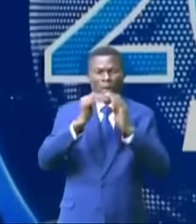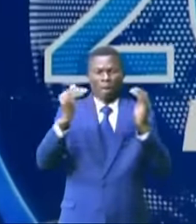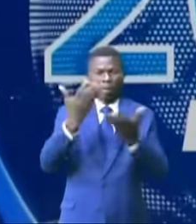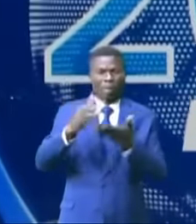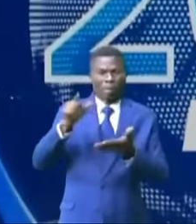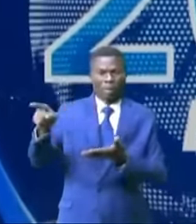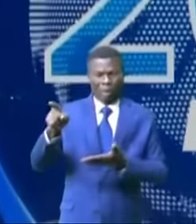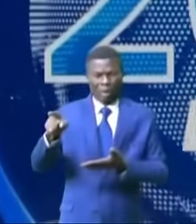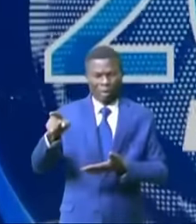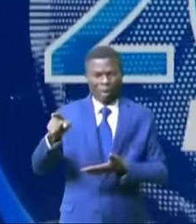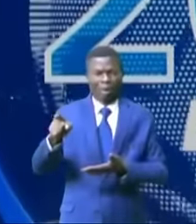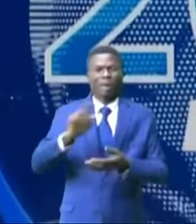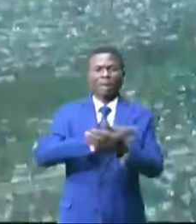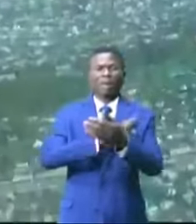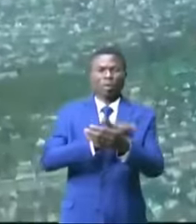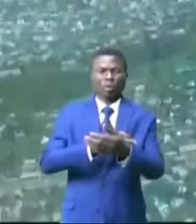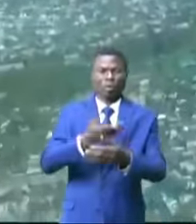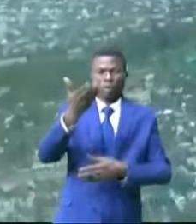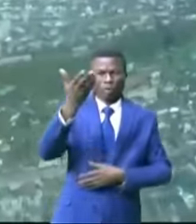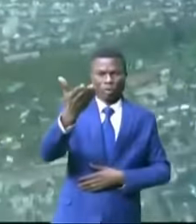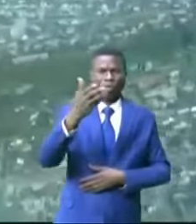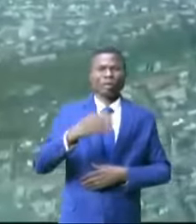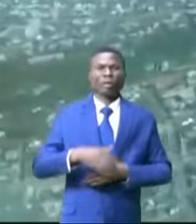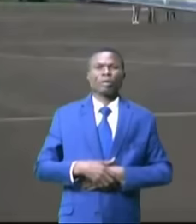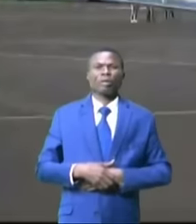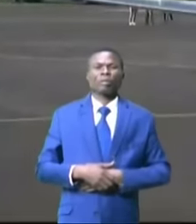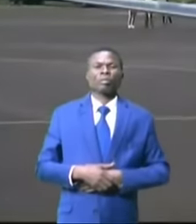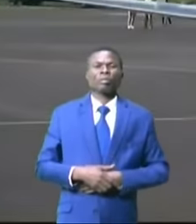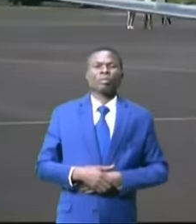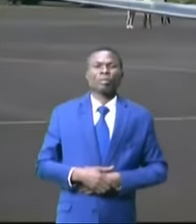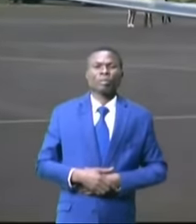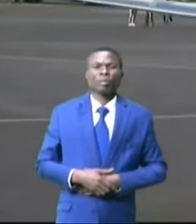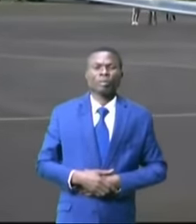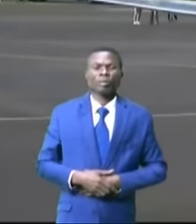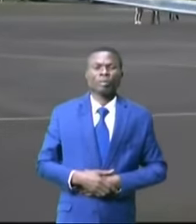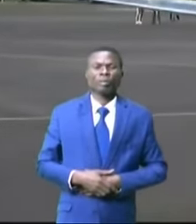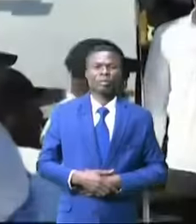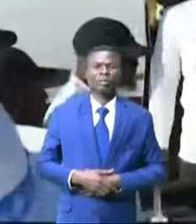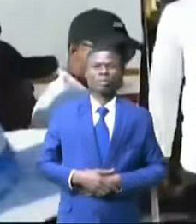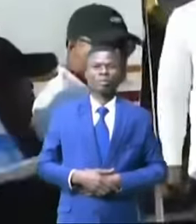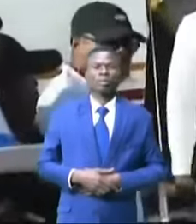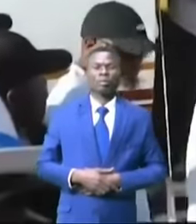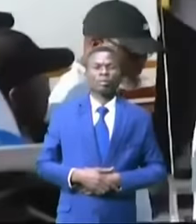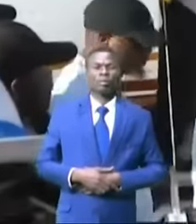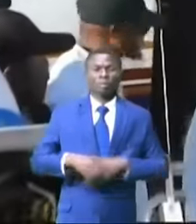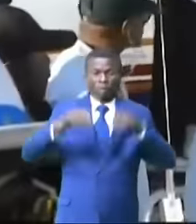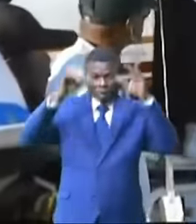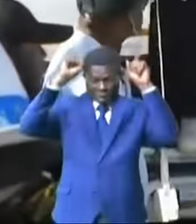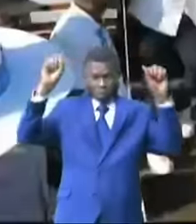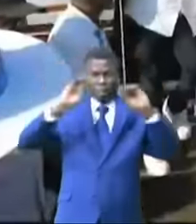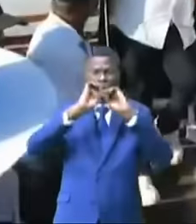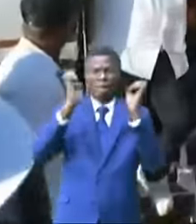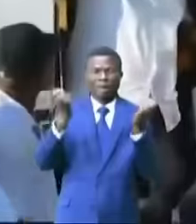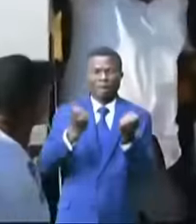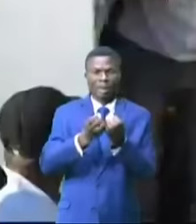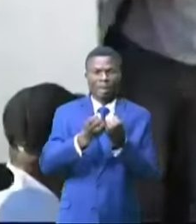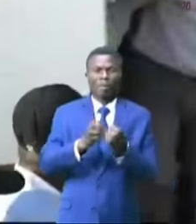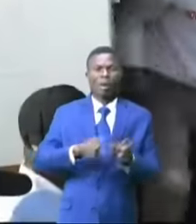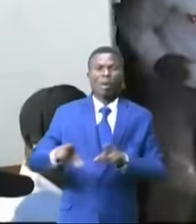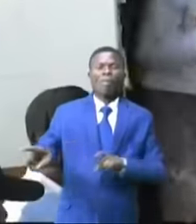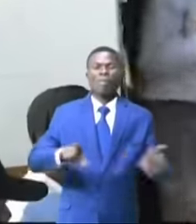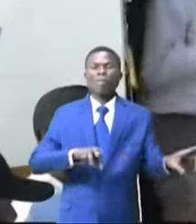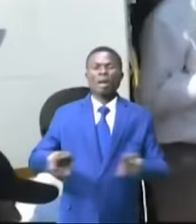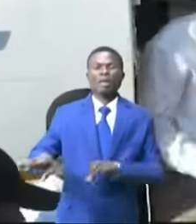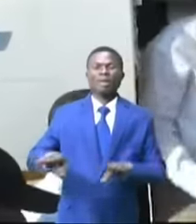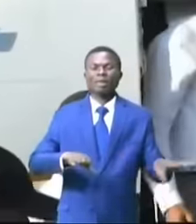partie de la République. À l'étape de Goma, le candidat président de la République, Moïse Katumbi Tshapwe,